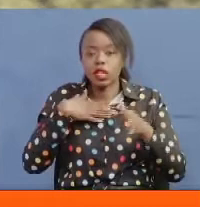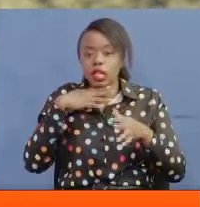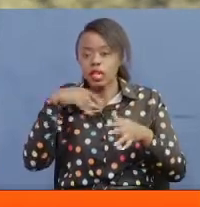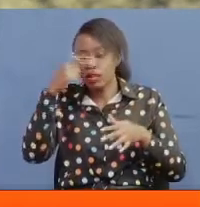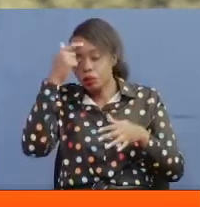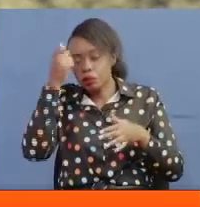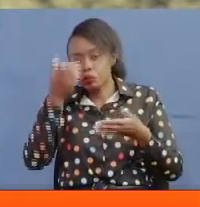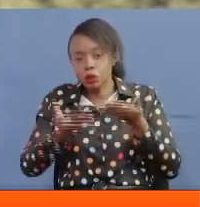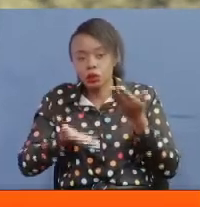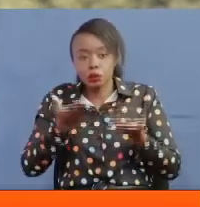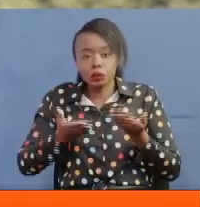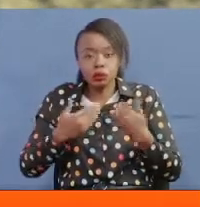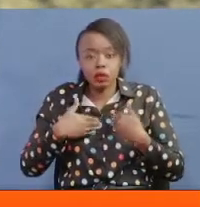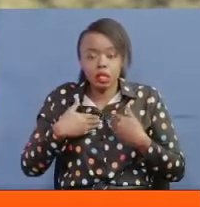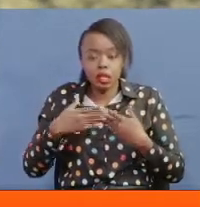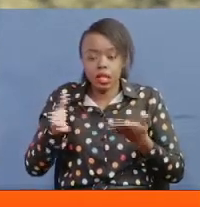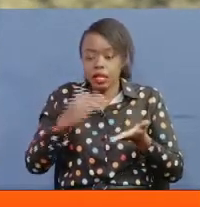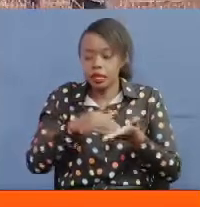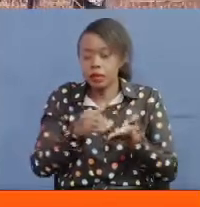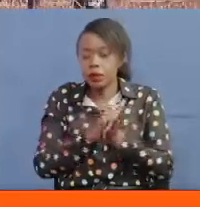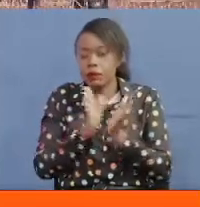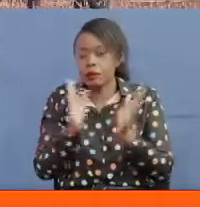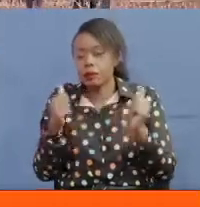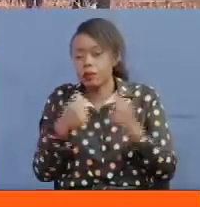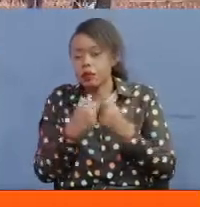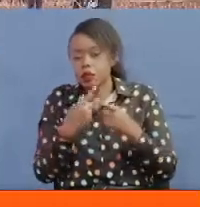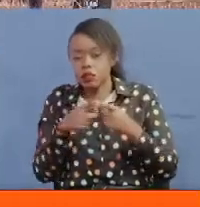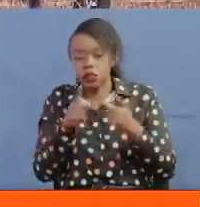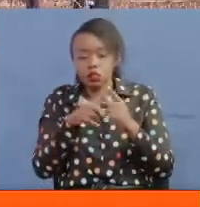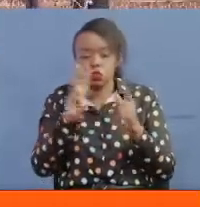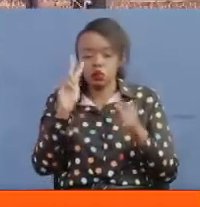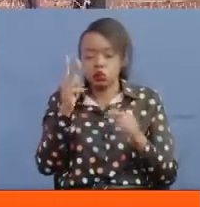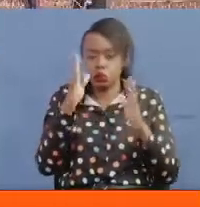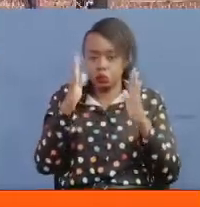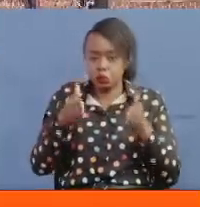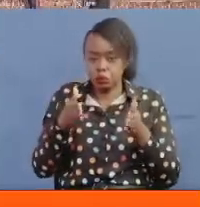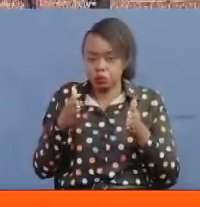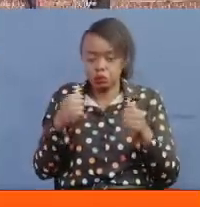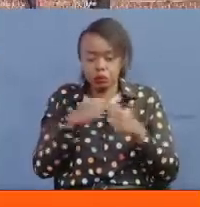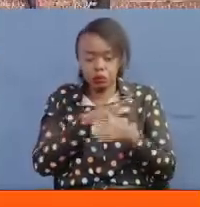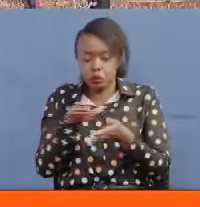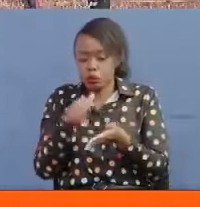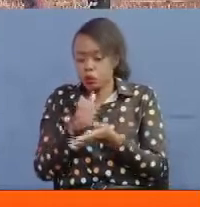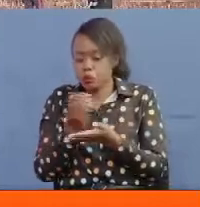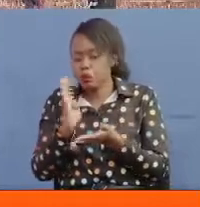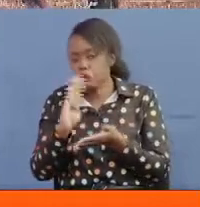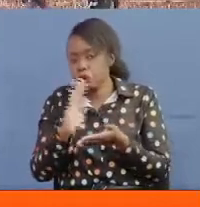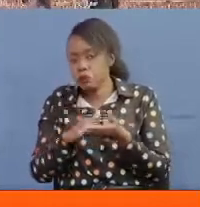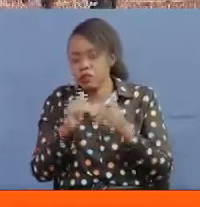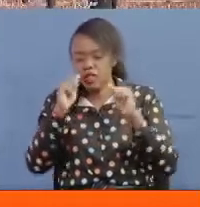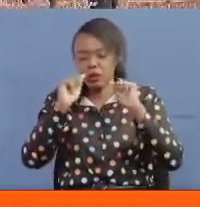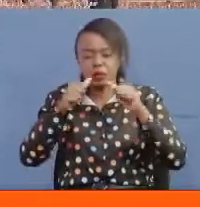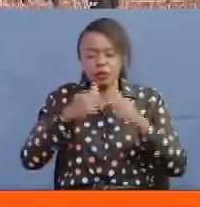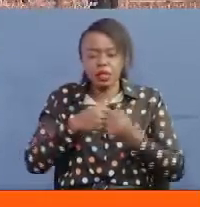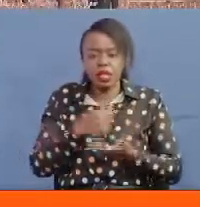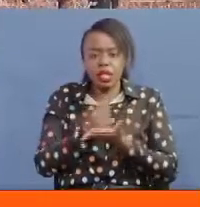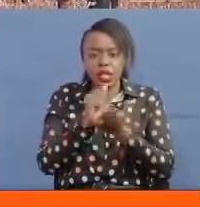kawa ikalete madhara kwa wananchi. Hali ya ukame katika kaunti ya Baringo inalazimisha